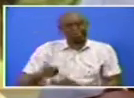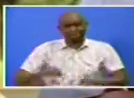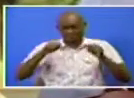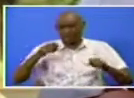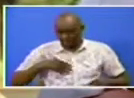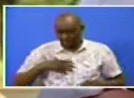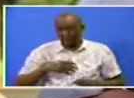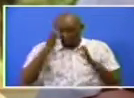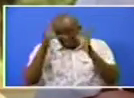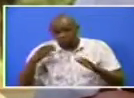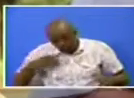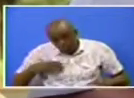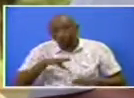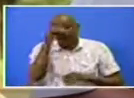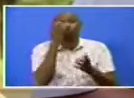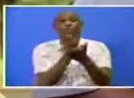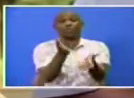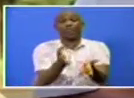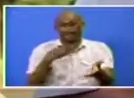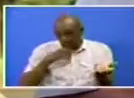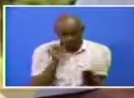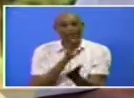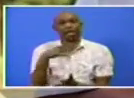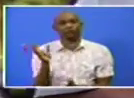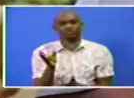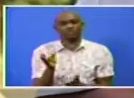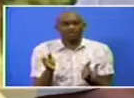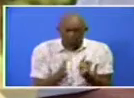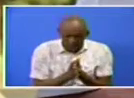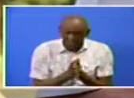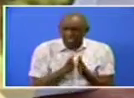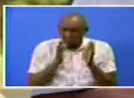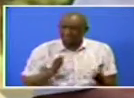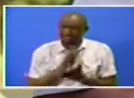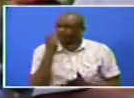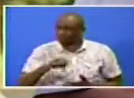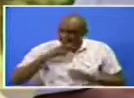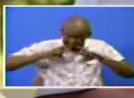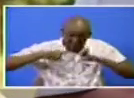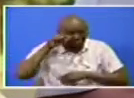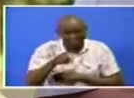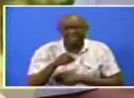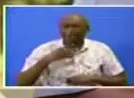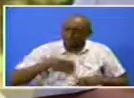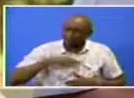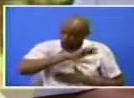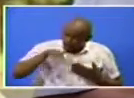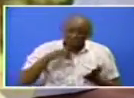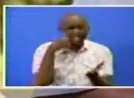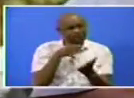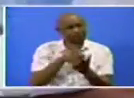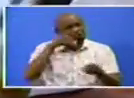muwinda anageuka kuwa muwindwa, mashirika ya kibinadamu naye yanaitisha uchunguzi zaidi kuhakikisha kwamba wale wote ambao walihusika na